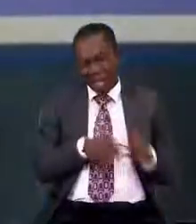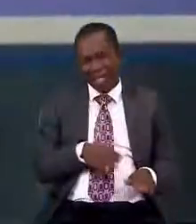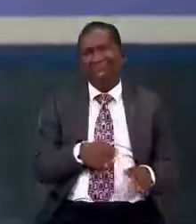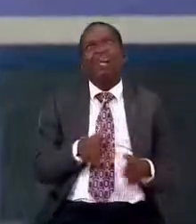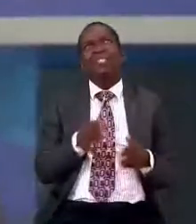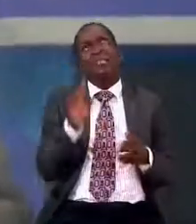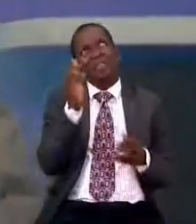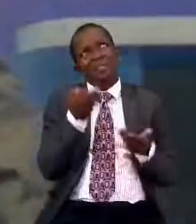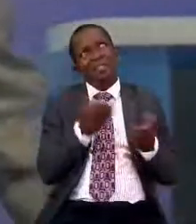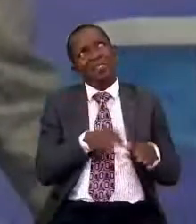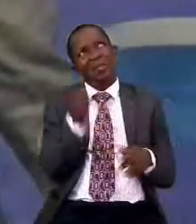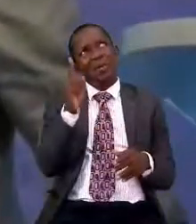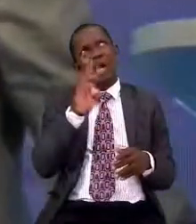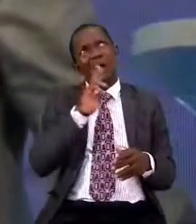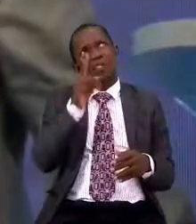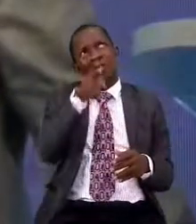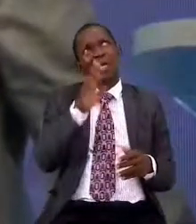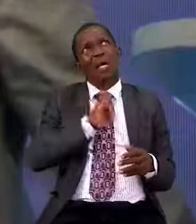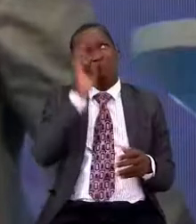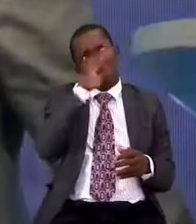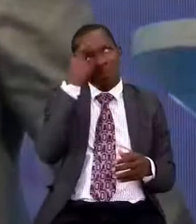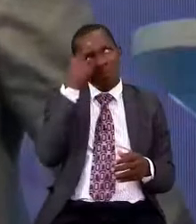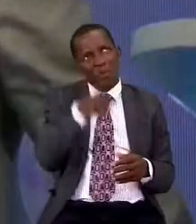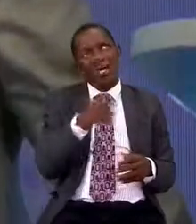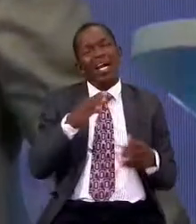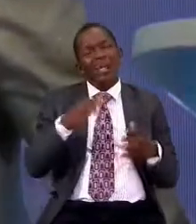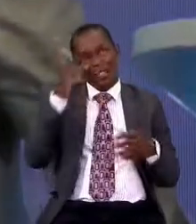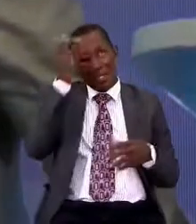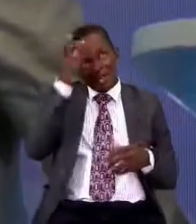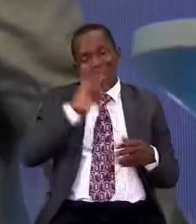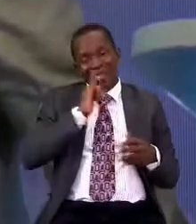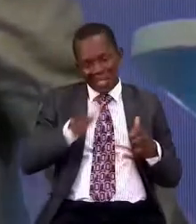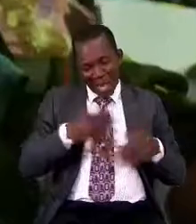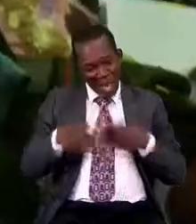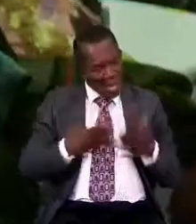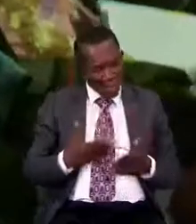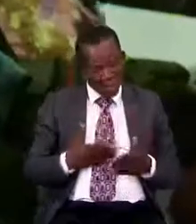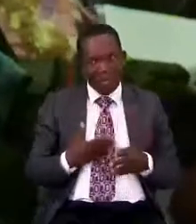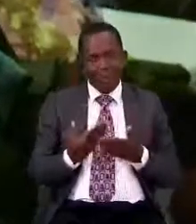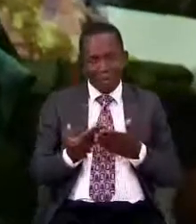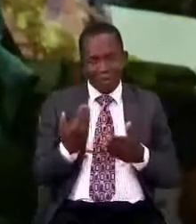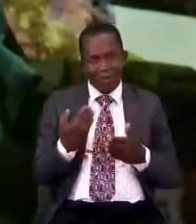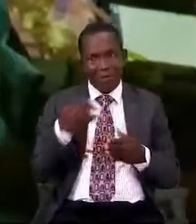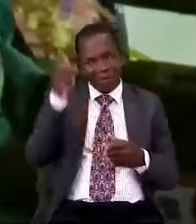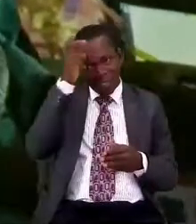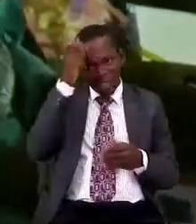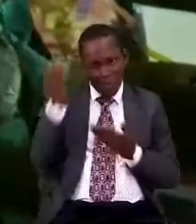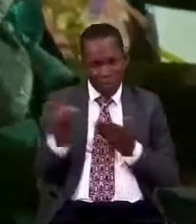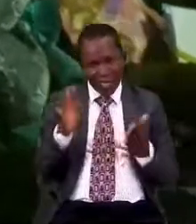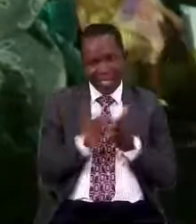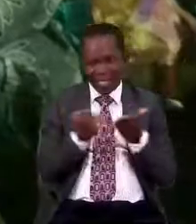est content. Avant que Satan n'apporte la mort, Christ sera là et il va intervenir dans ta